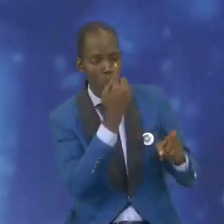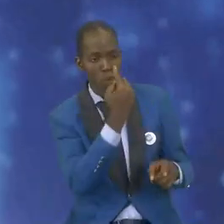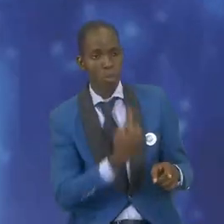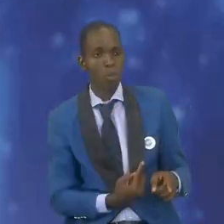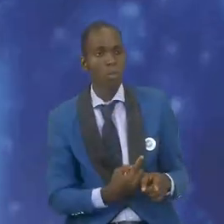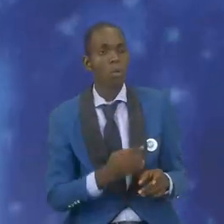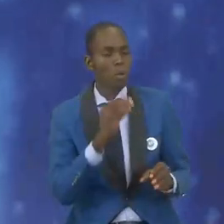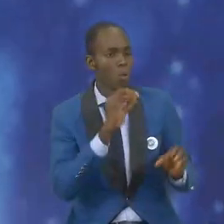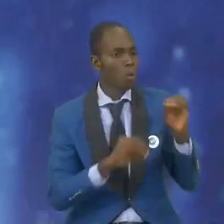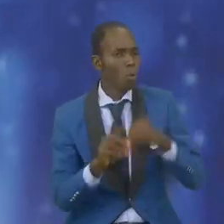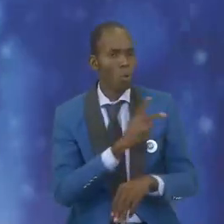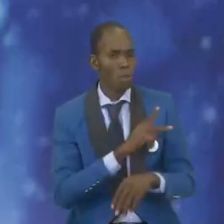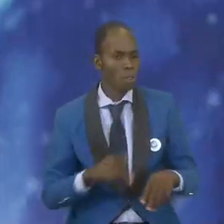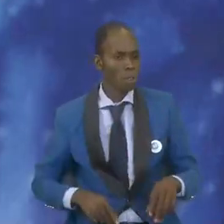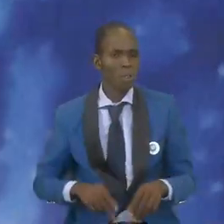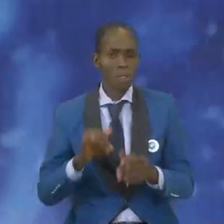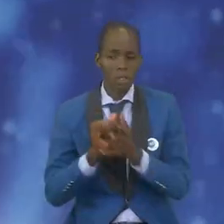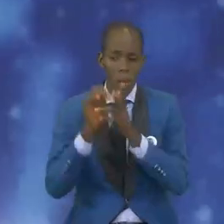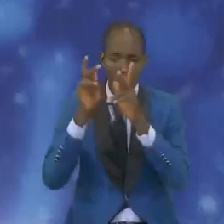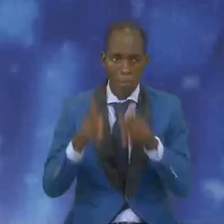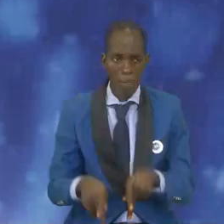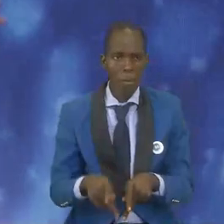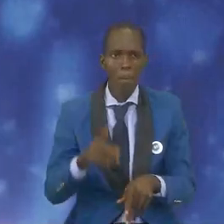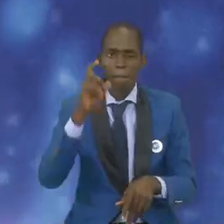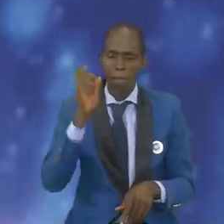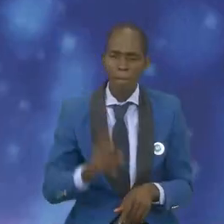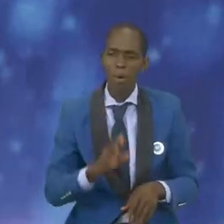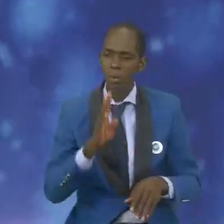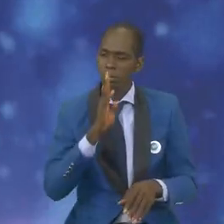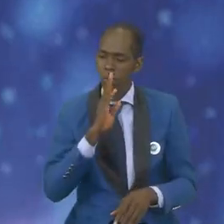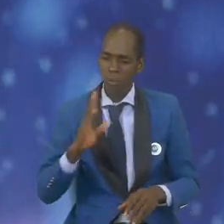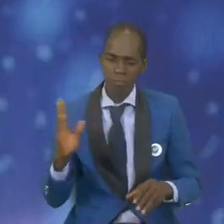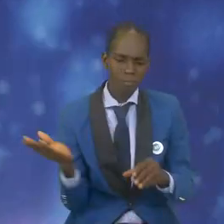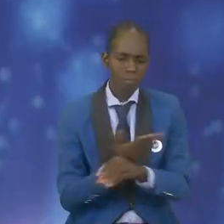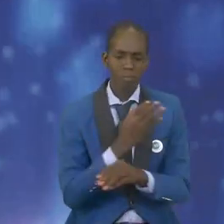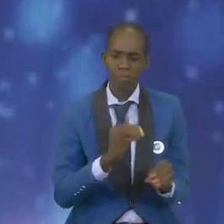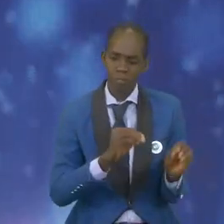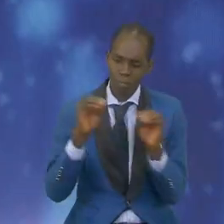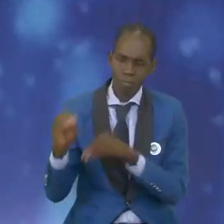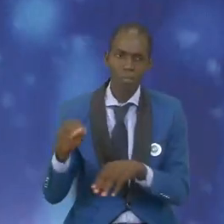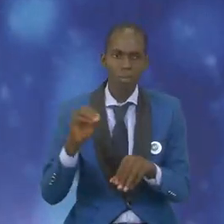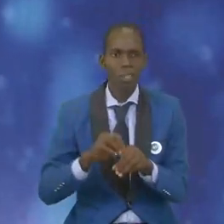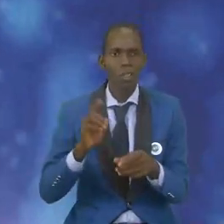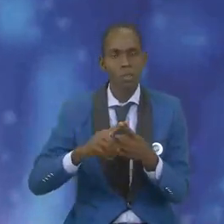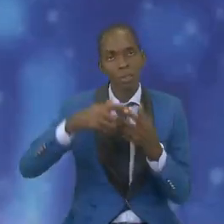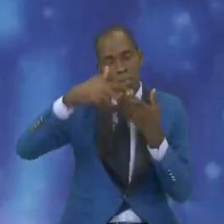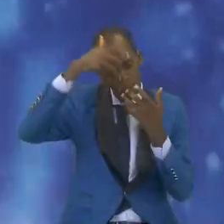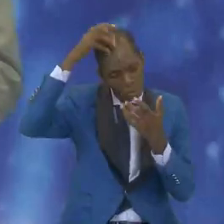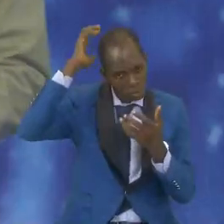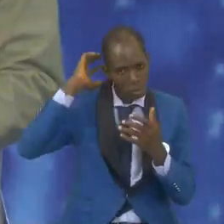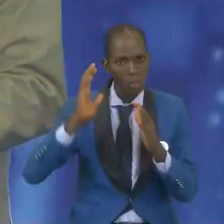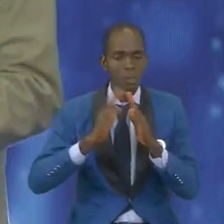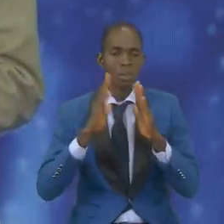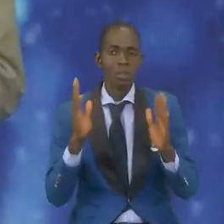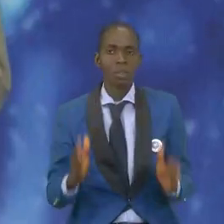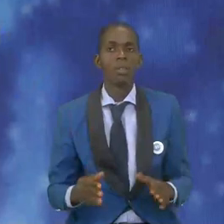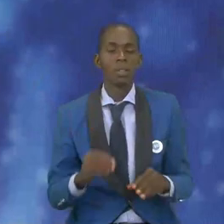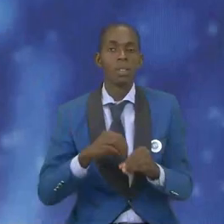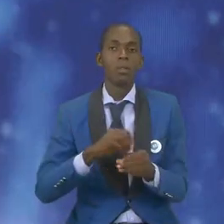roi, sera jeté dans la fosse au lion.